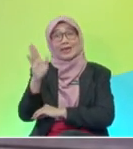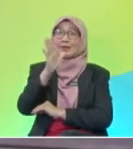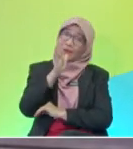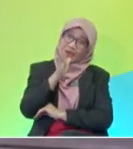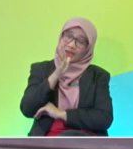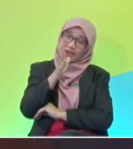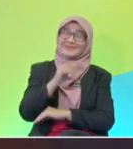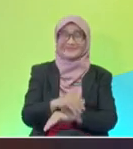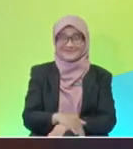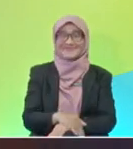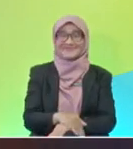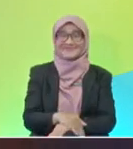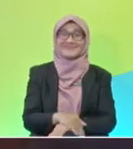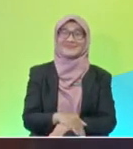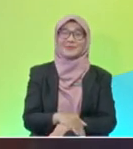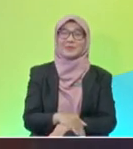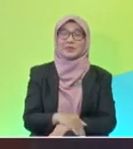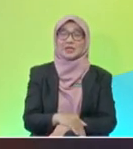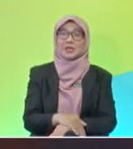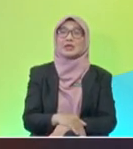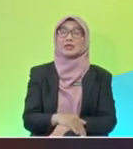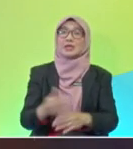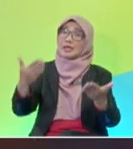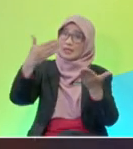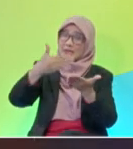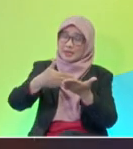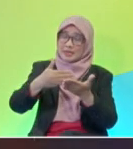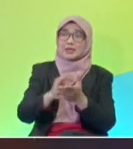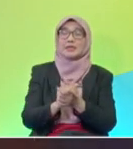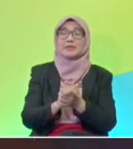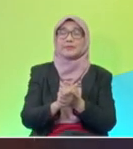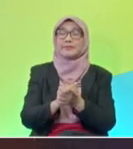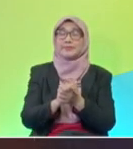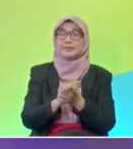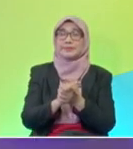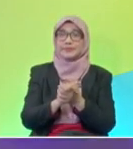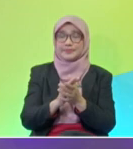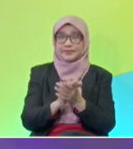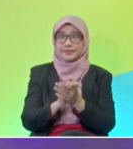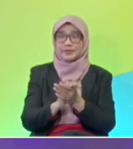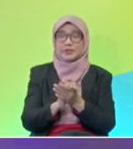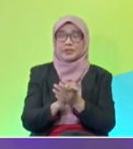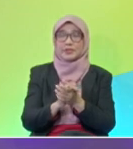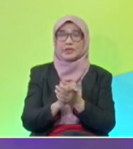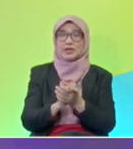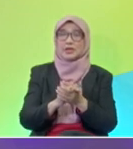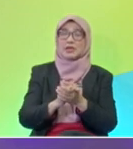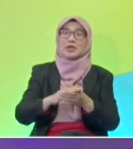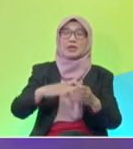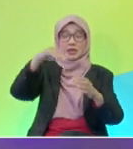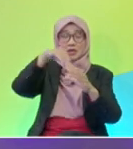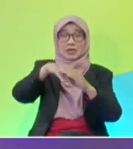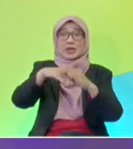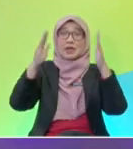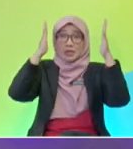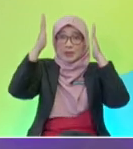okey dia kan Baiklah Mira selain daripada kita belajar tatabahasa membina ayat yang baik di dalam ayat memberikan